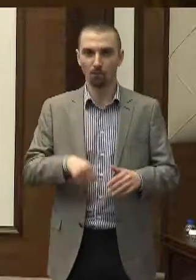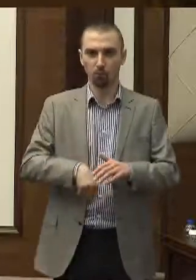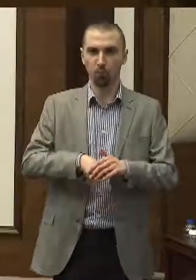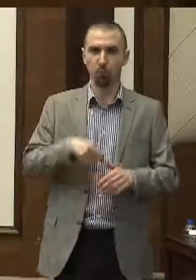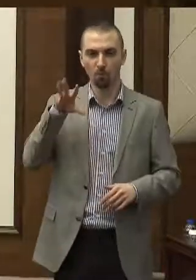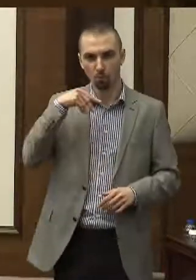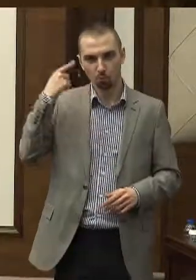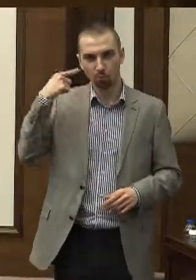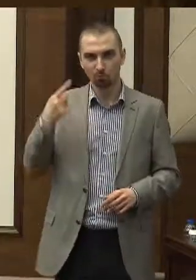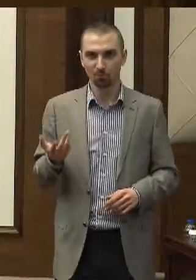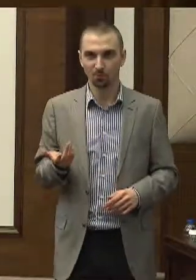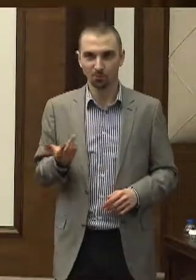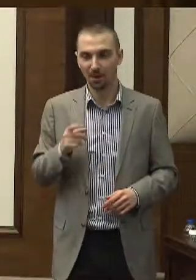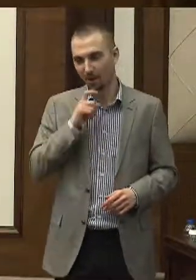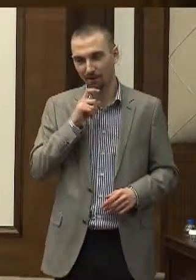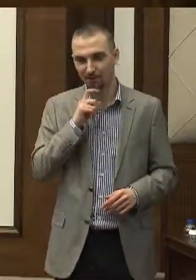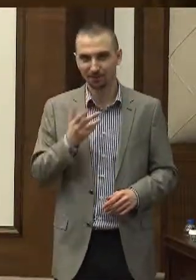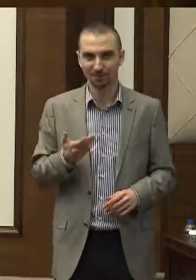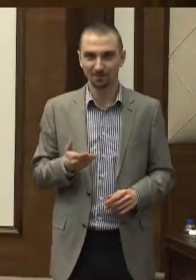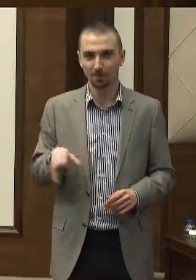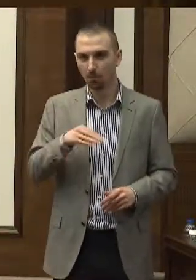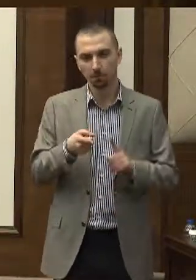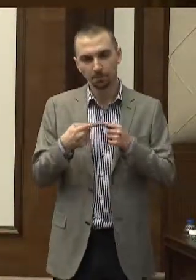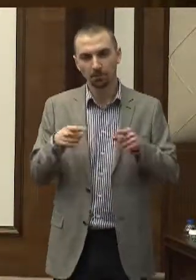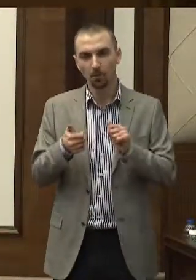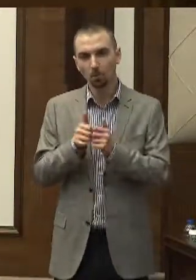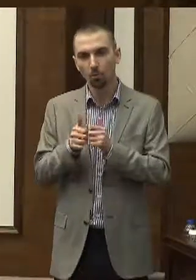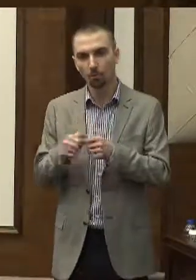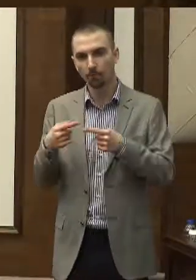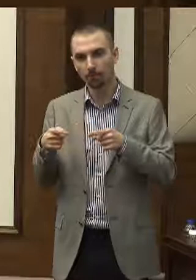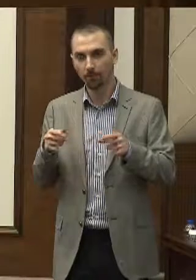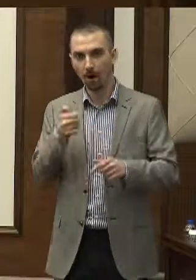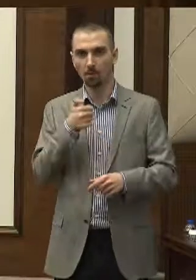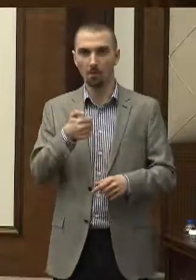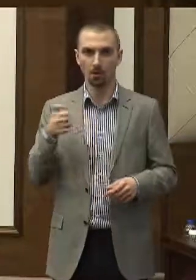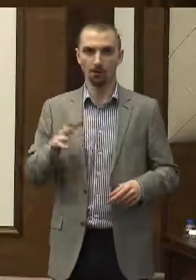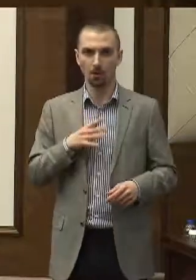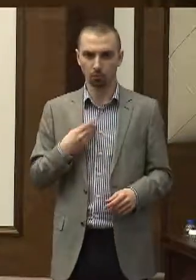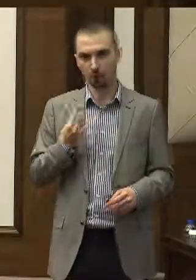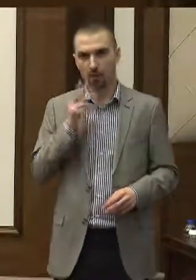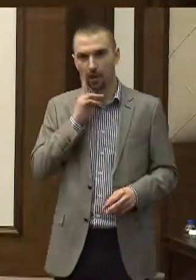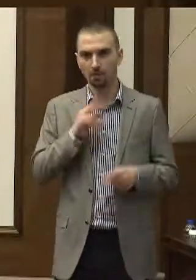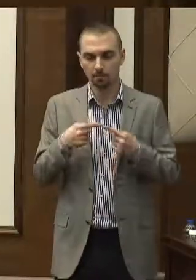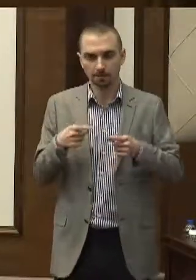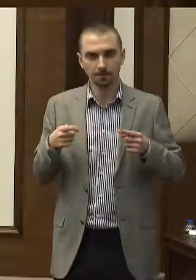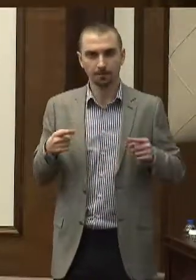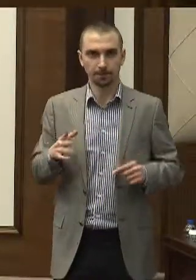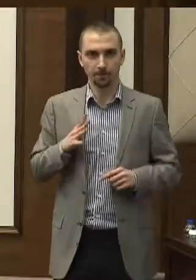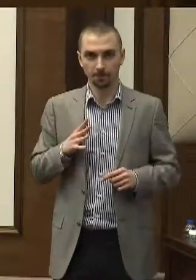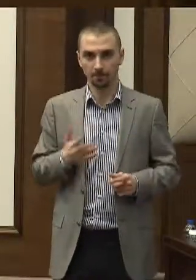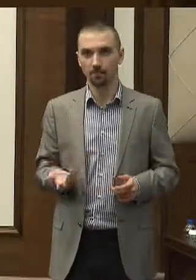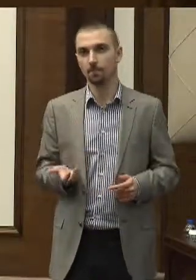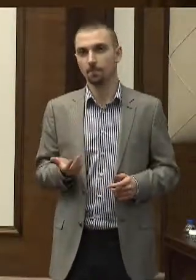kulübü geliyormuş. Bu da bir tespit. Bizim futbol kulüpleri zenginliğimiz var.